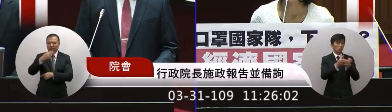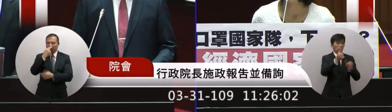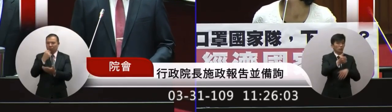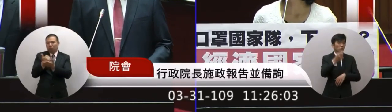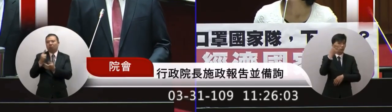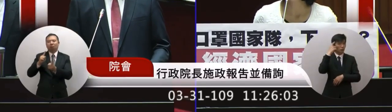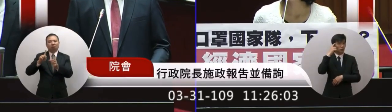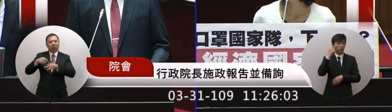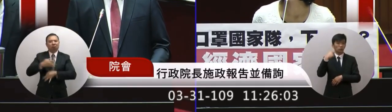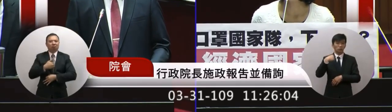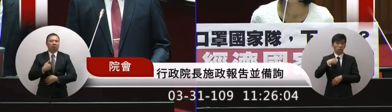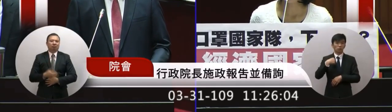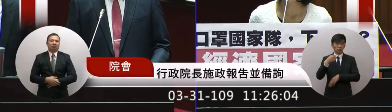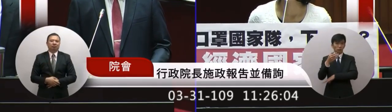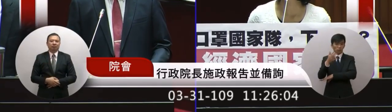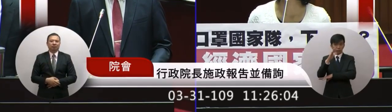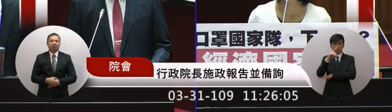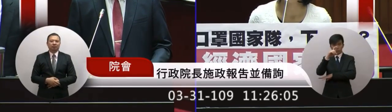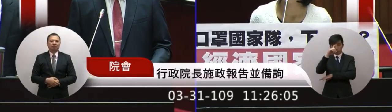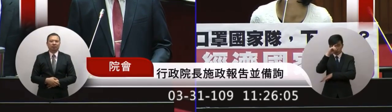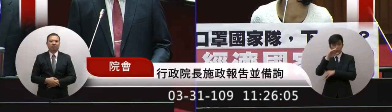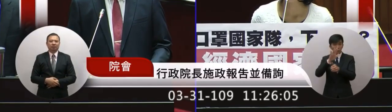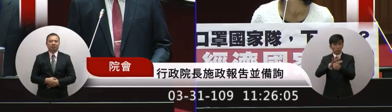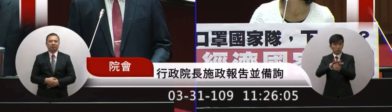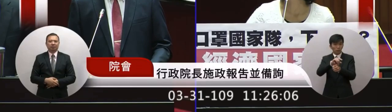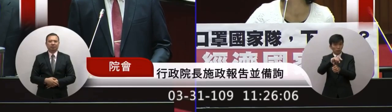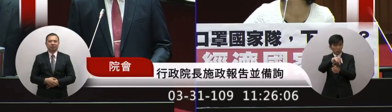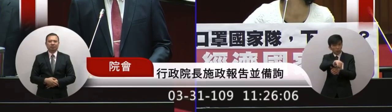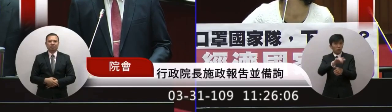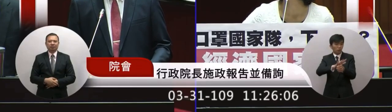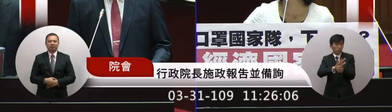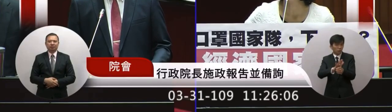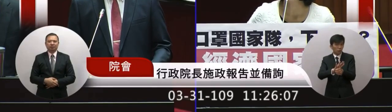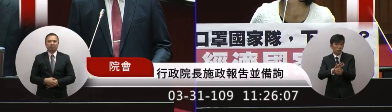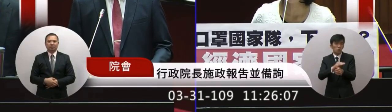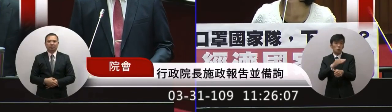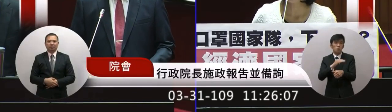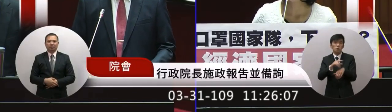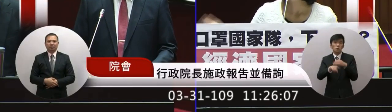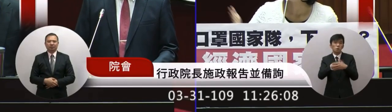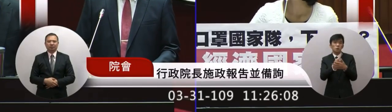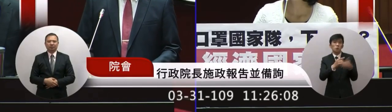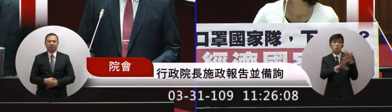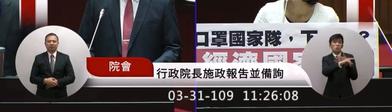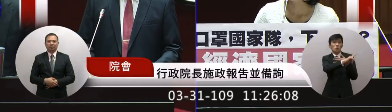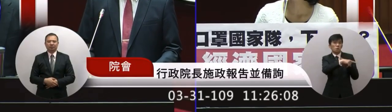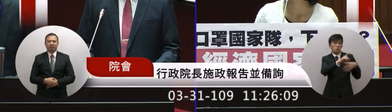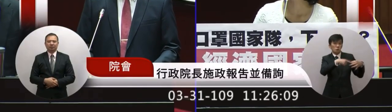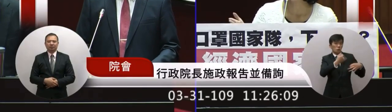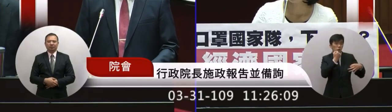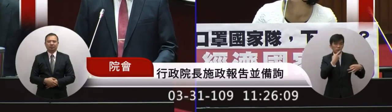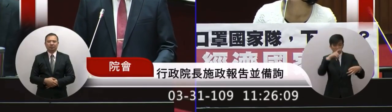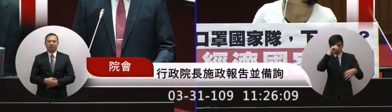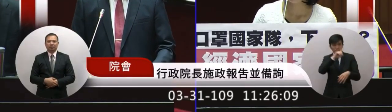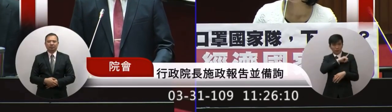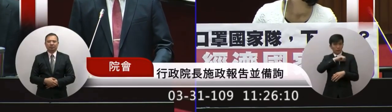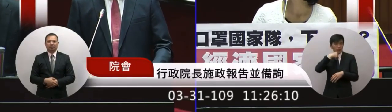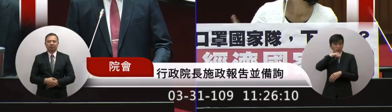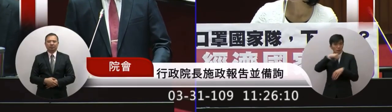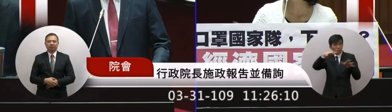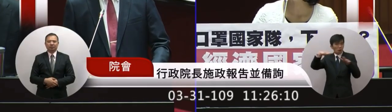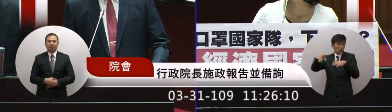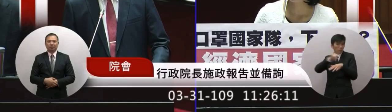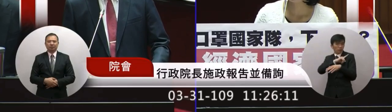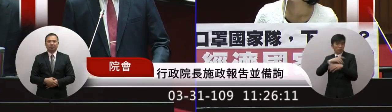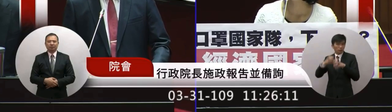我们也希望透过政府的协助，在这个平台部分，不要肥水落了外人田。我们自己组国家队的可能也有，